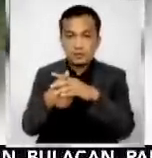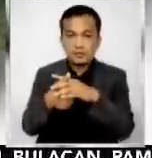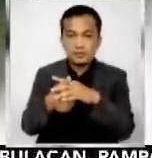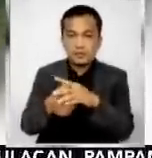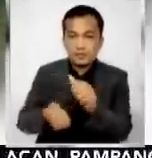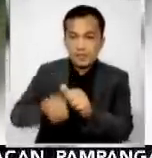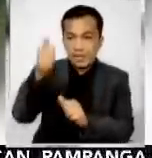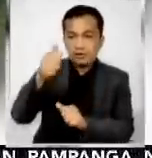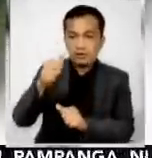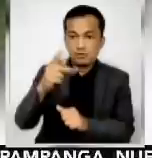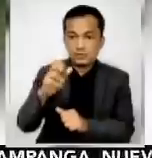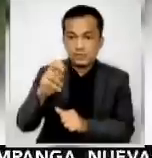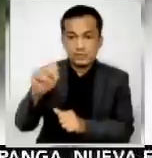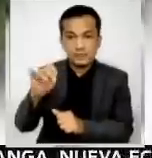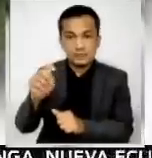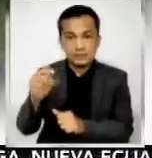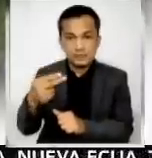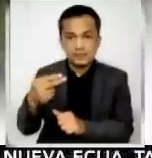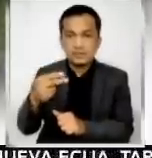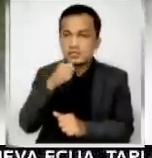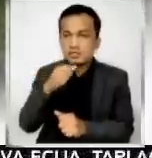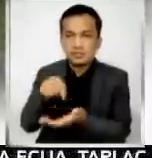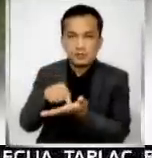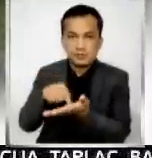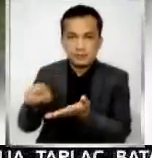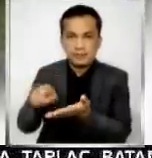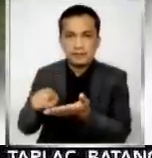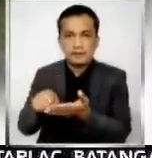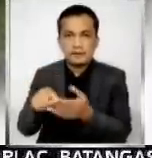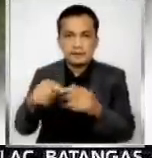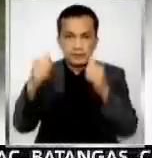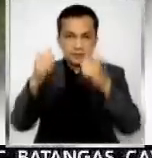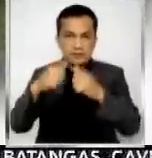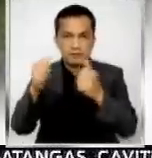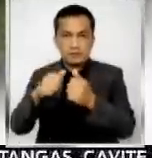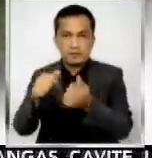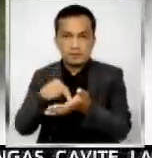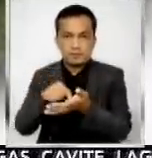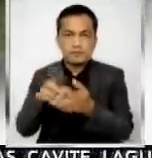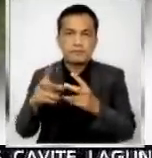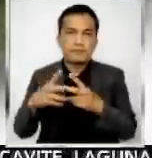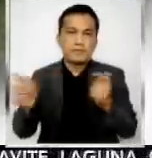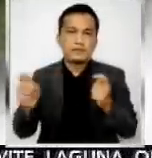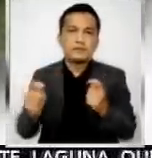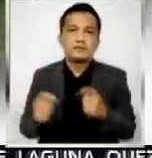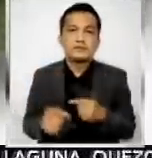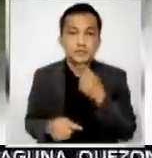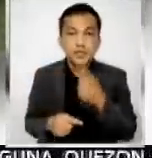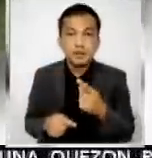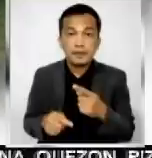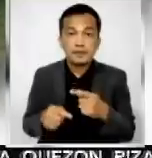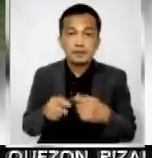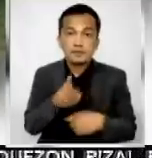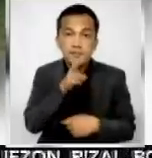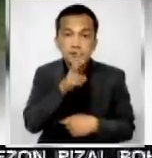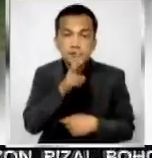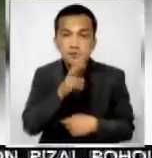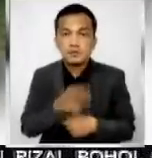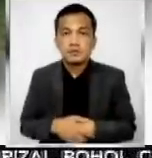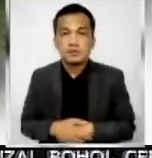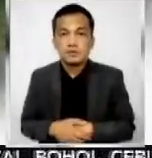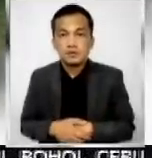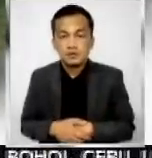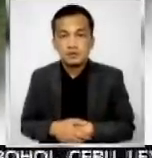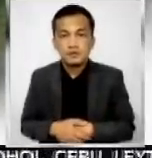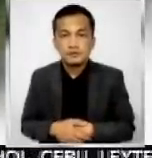hindi yata siya pinayaran doon sa pinagkasunduan nilang pustahan. Na ayon doon sa isa sa mga suspect ay